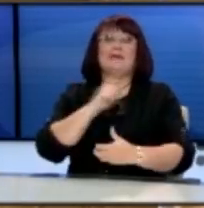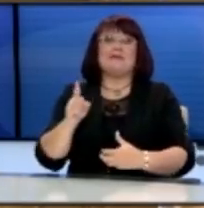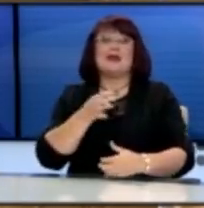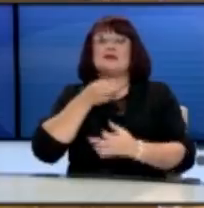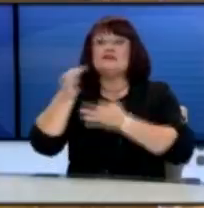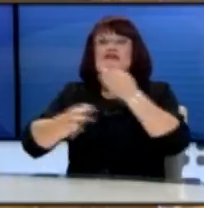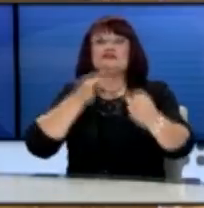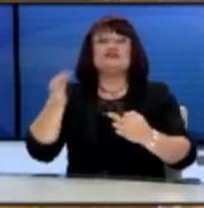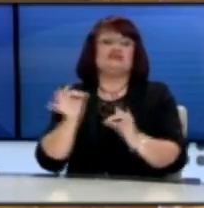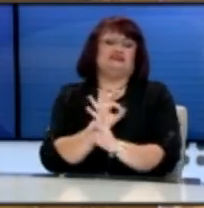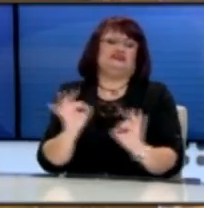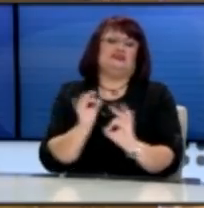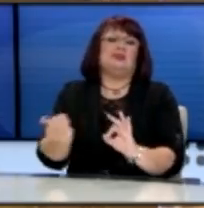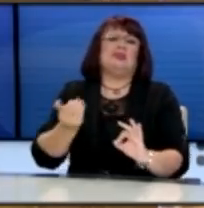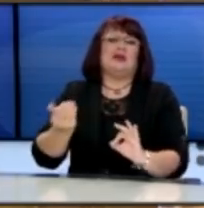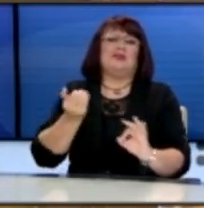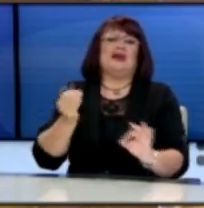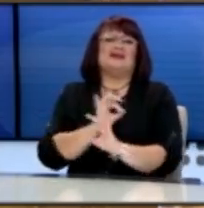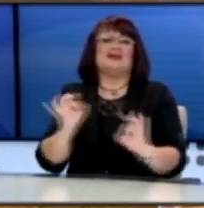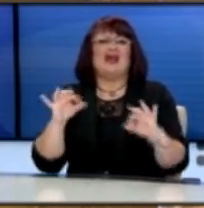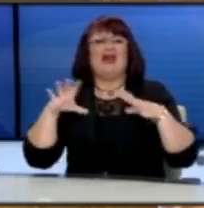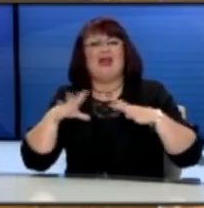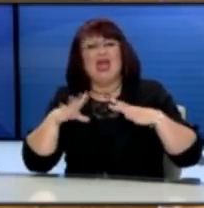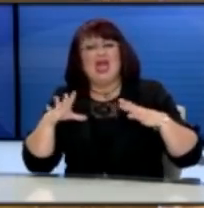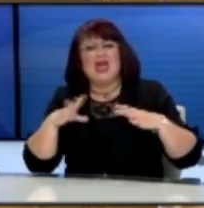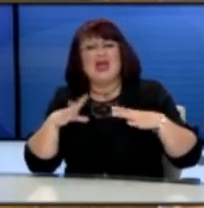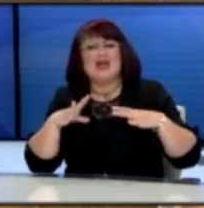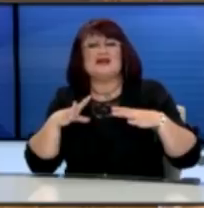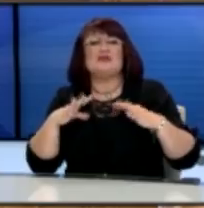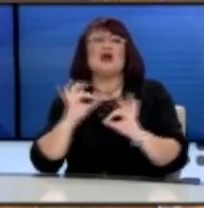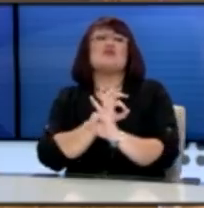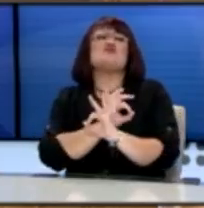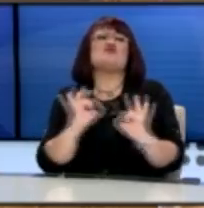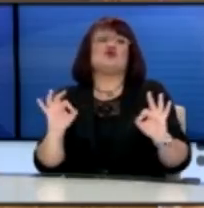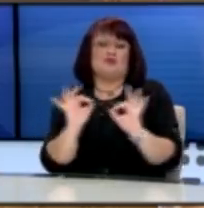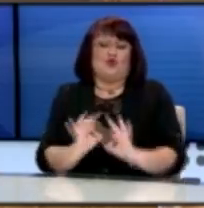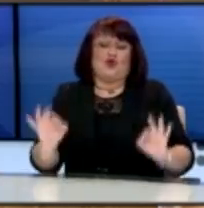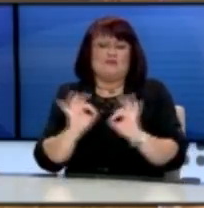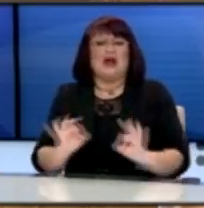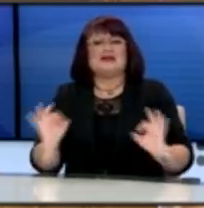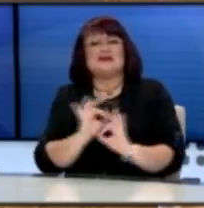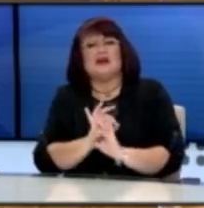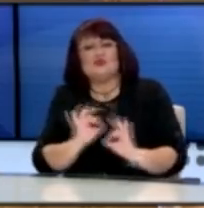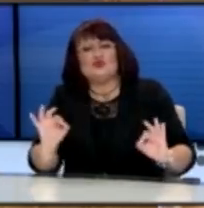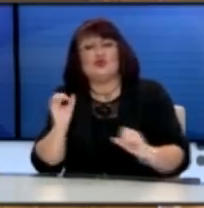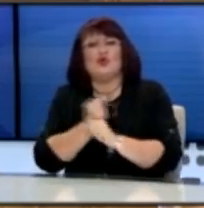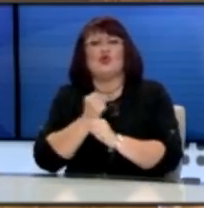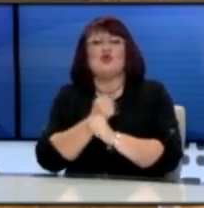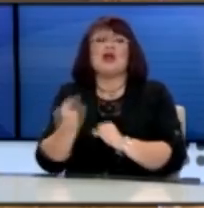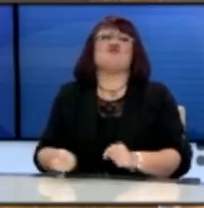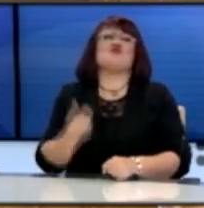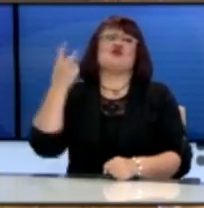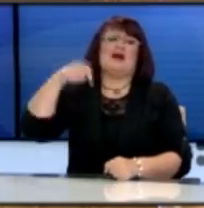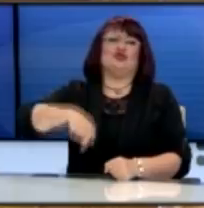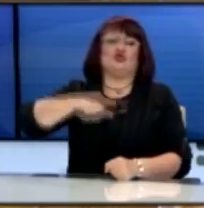σε όλους τους τόνους ότι δήθεν έχει γίνει μια εξαιρετικά πρότυπη δουλειά, μια πραγματική τομή